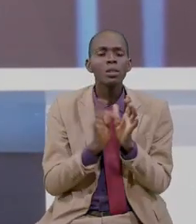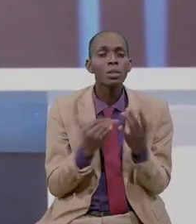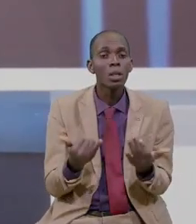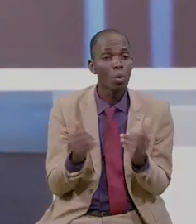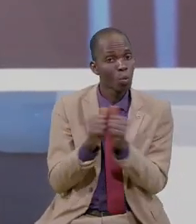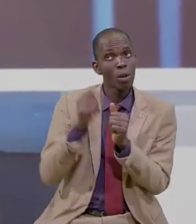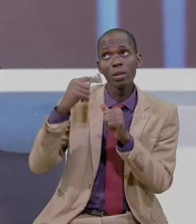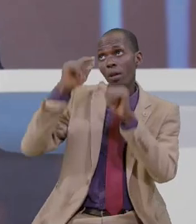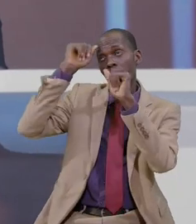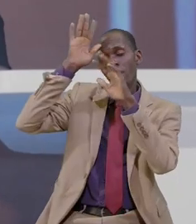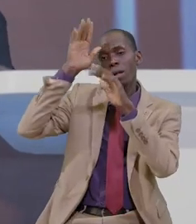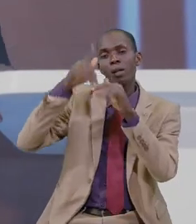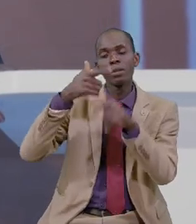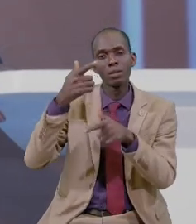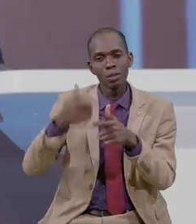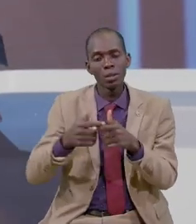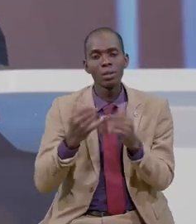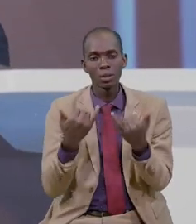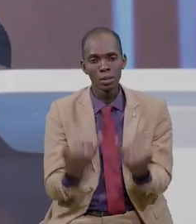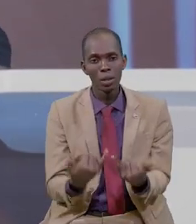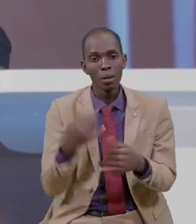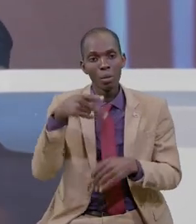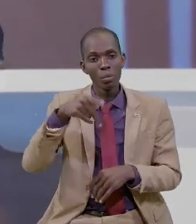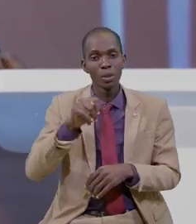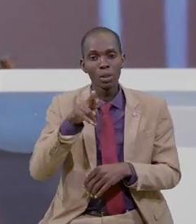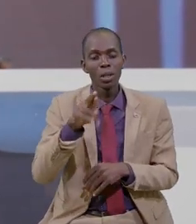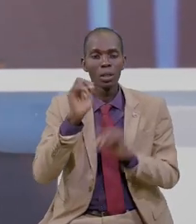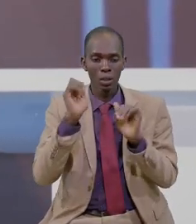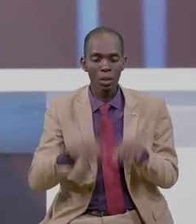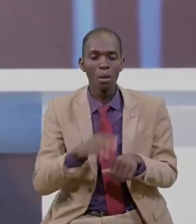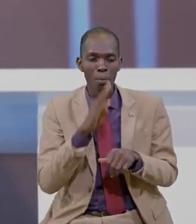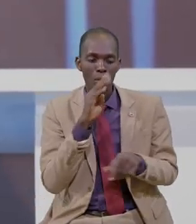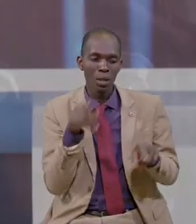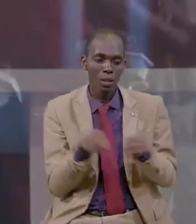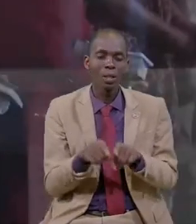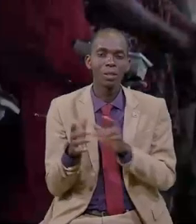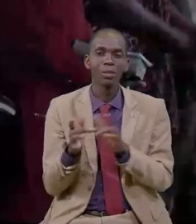Alors, Pierre peut être comme lui. Et toi aussi, tu peux être comme lui.